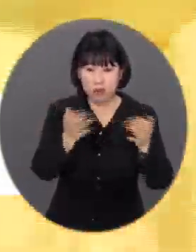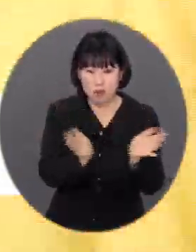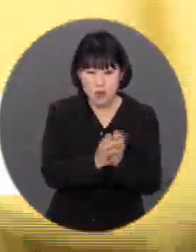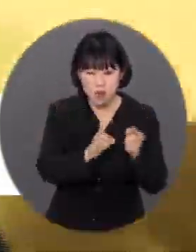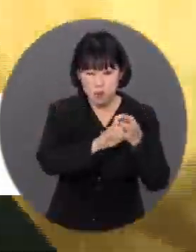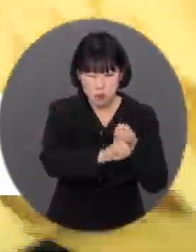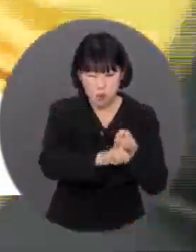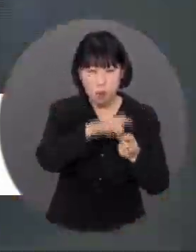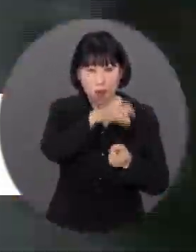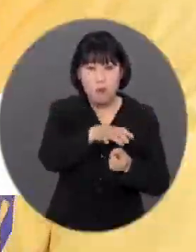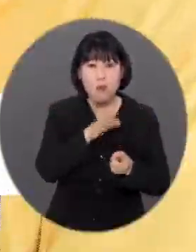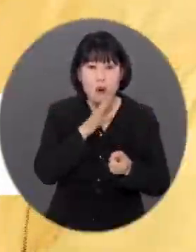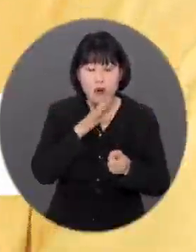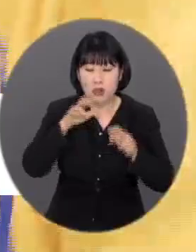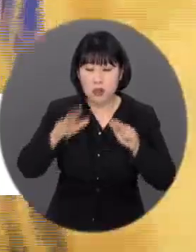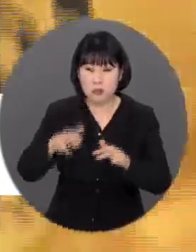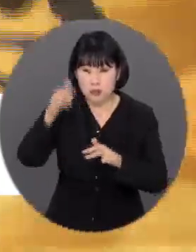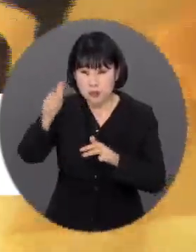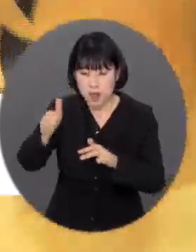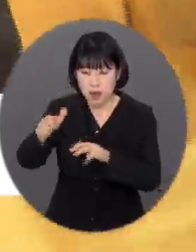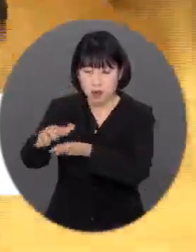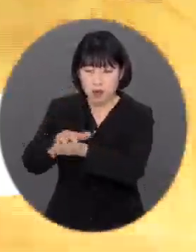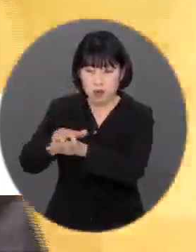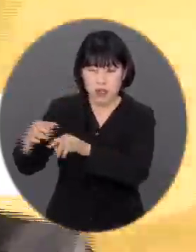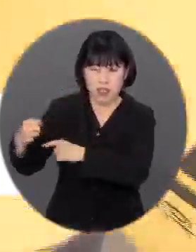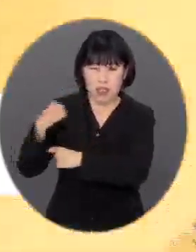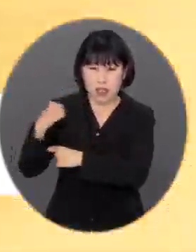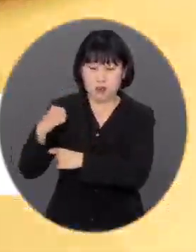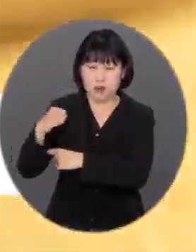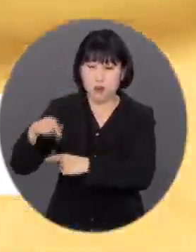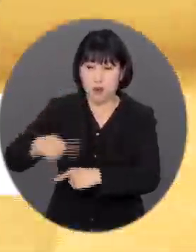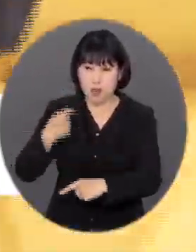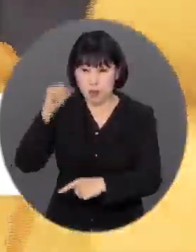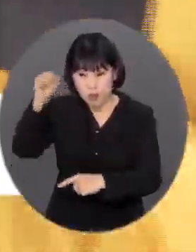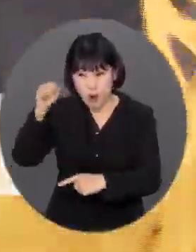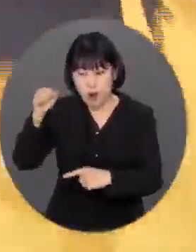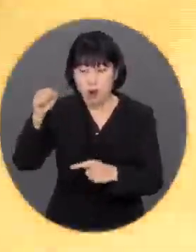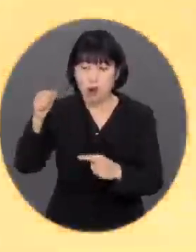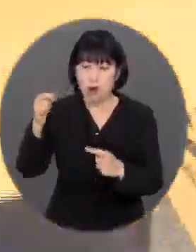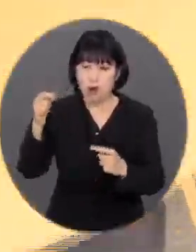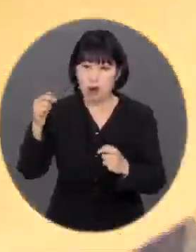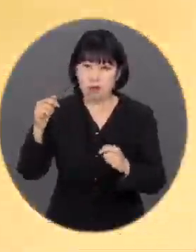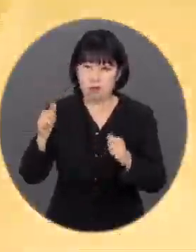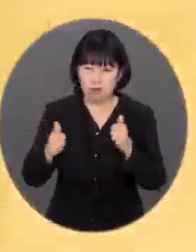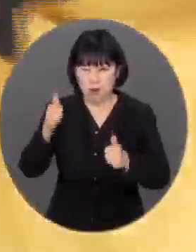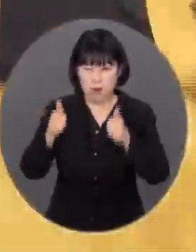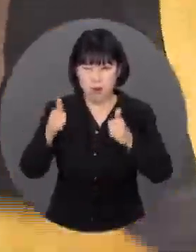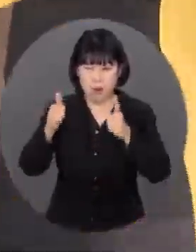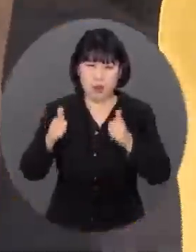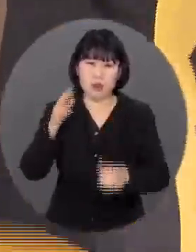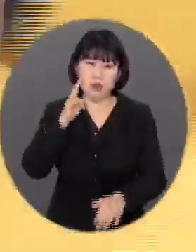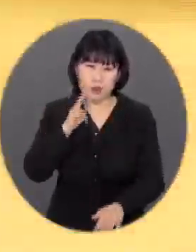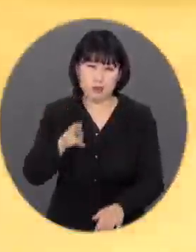텃밭이긴 하지만 현역 프리미엄에 강한 조직력을 갖춈 무소속 후보와의 불꽃 튀는 접전이